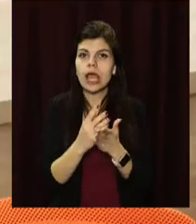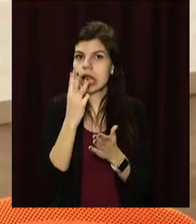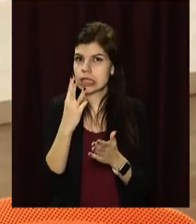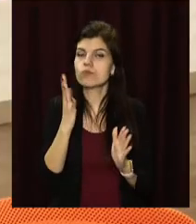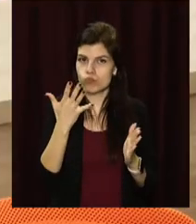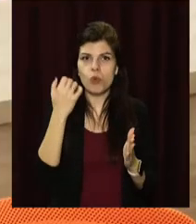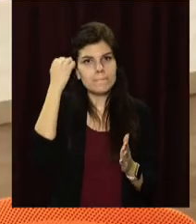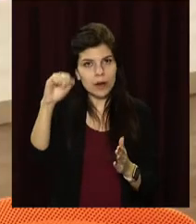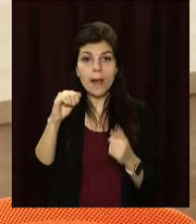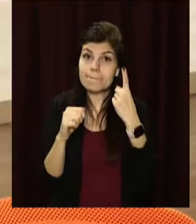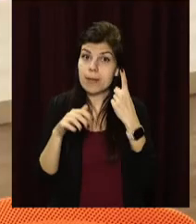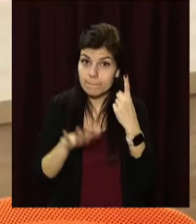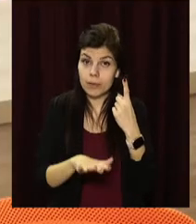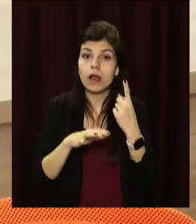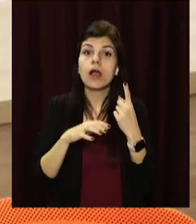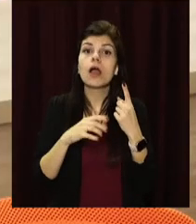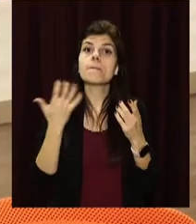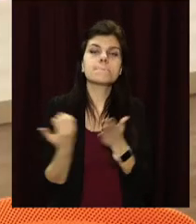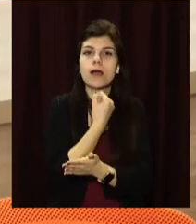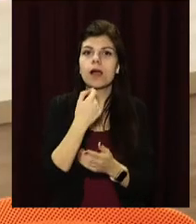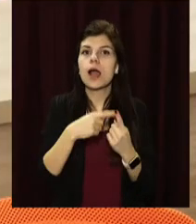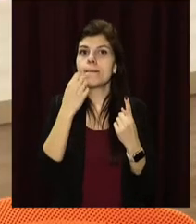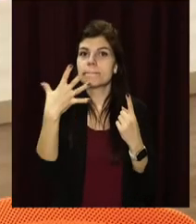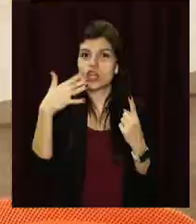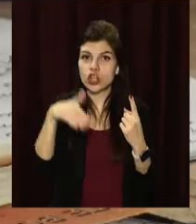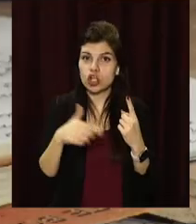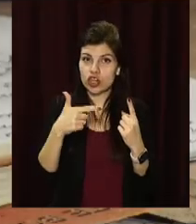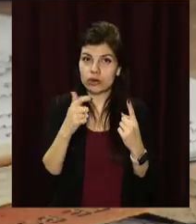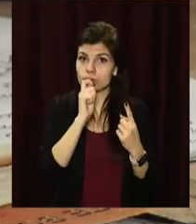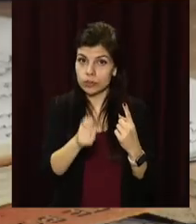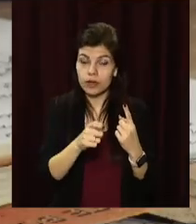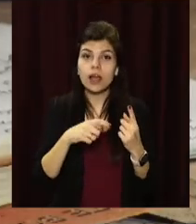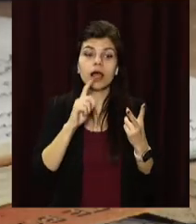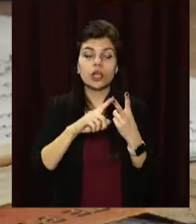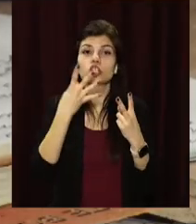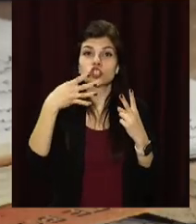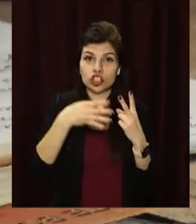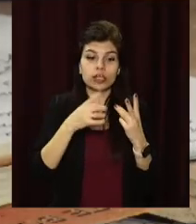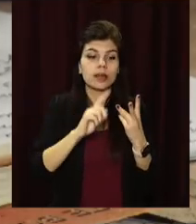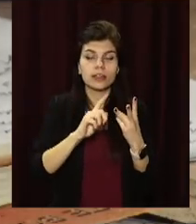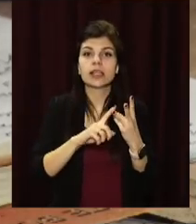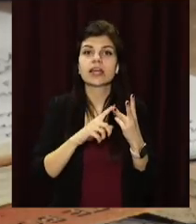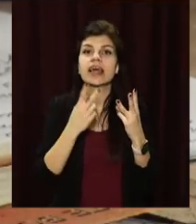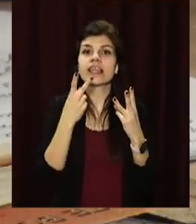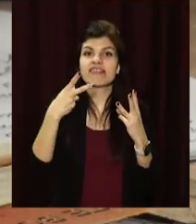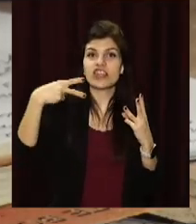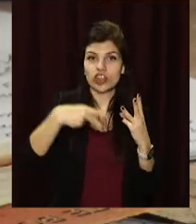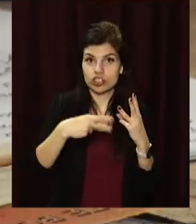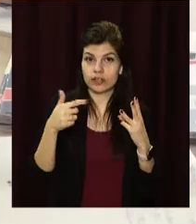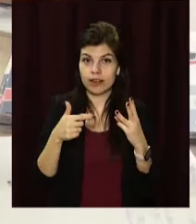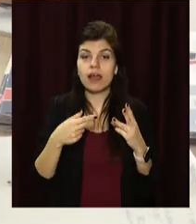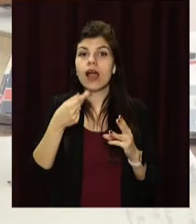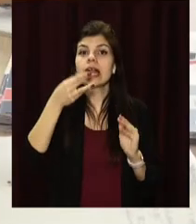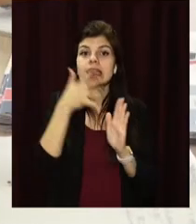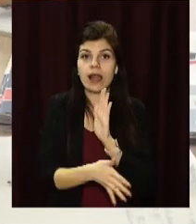переможця. За перше місце конкурсанти отримають 15 тисяч гривень, за друге – 4, за третє – 2 тисячі.